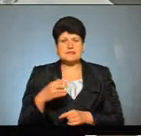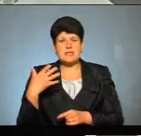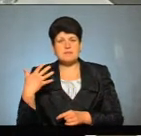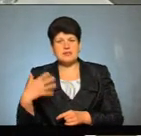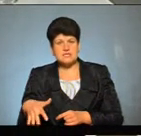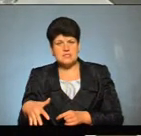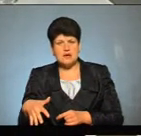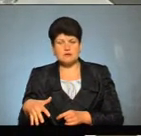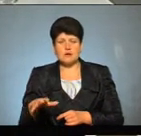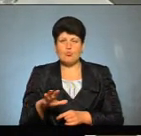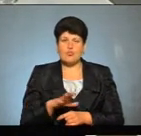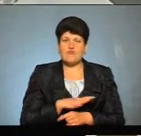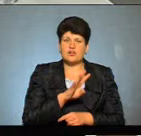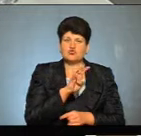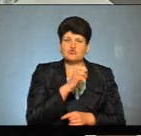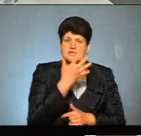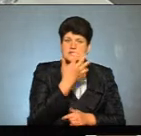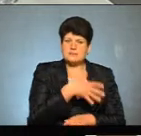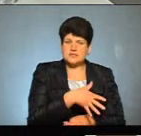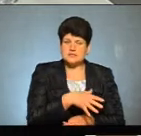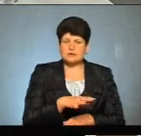300-350, буває